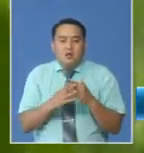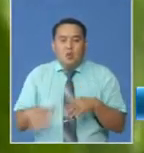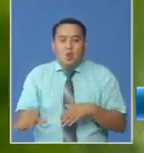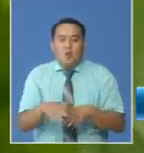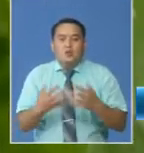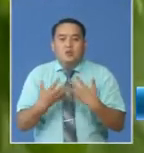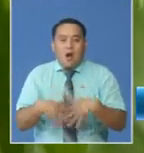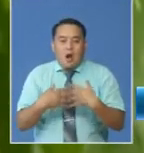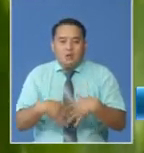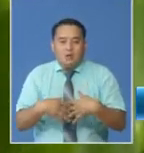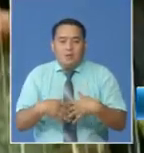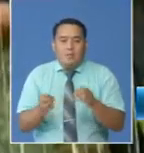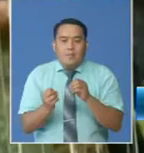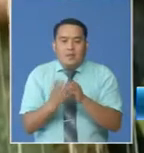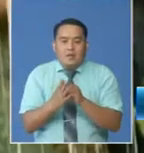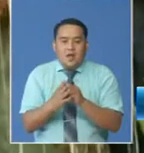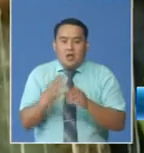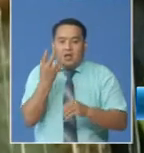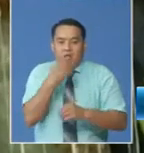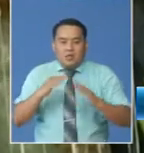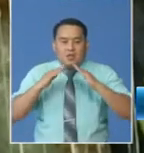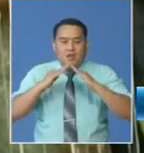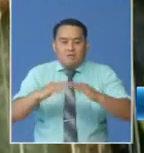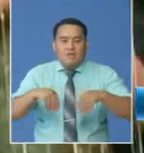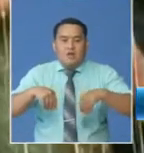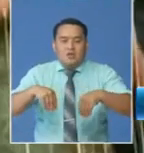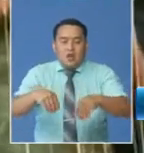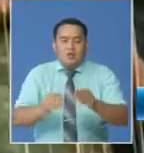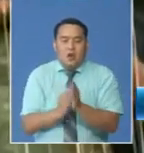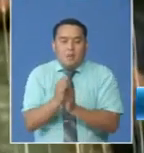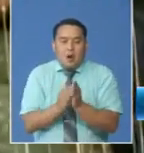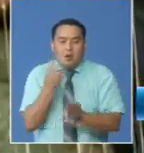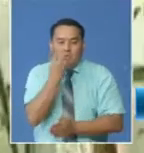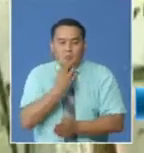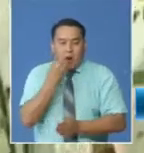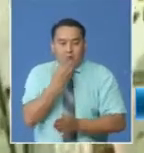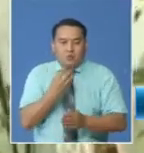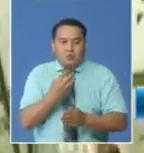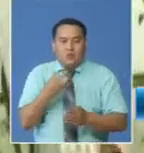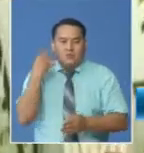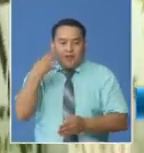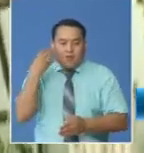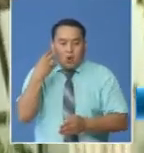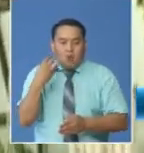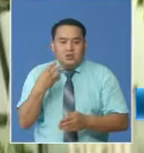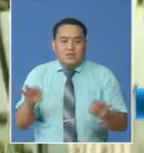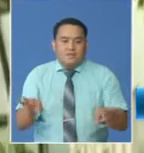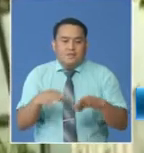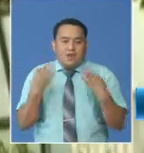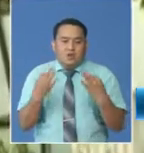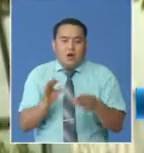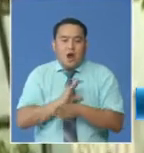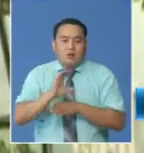уже насчитывается порядка 15 теплиц. В них высаживают помидоры, огурцы, баклажаны и свеклу. Свежие овощи